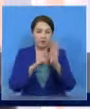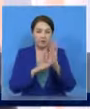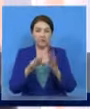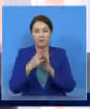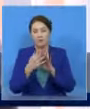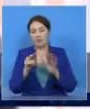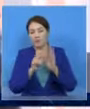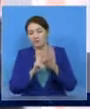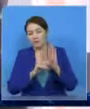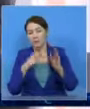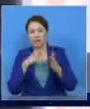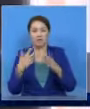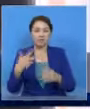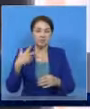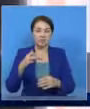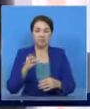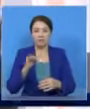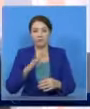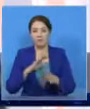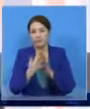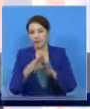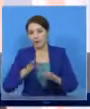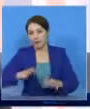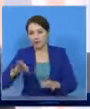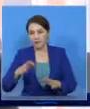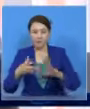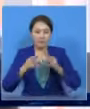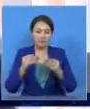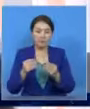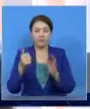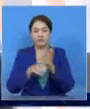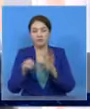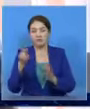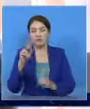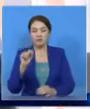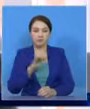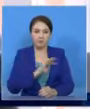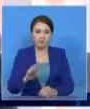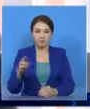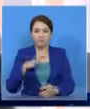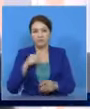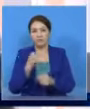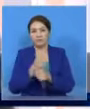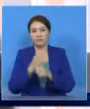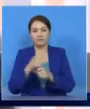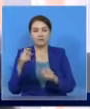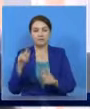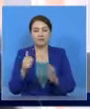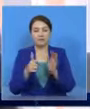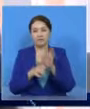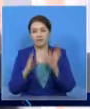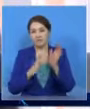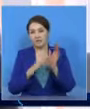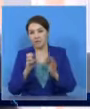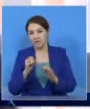«Ауыл Ельбесеге». В 33 приоритетных селах области на общую сумму 6 миллиардов 100 миллионов тенге реализуется 69 проектов.